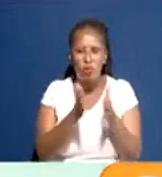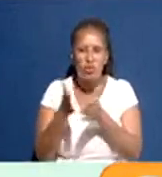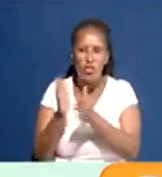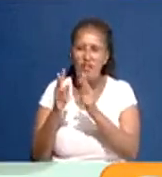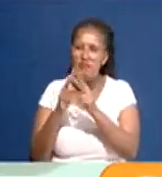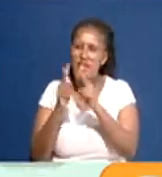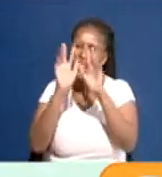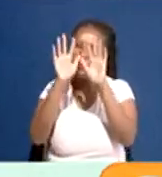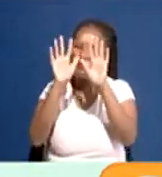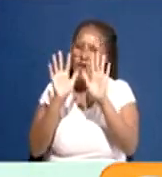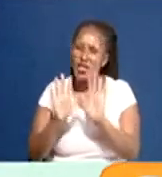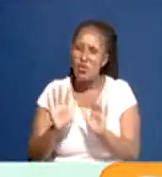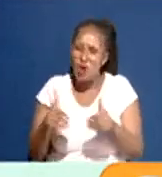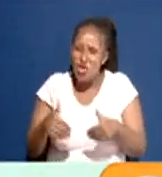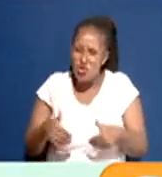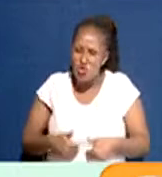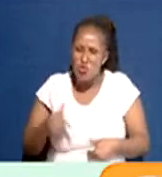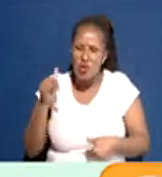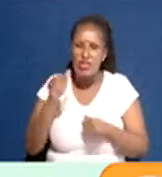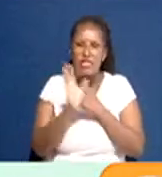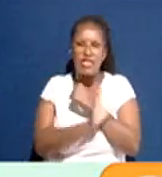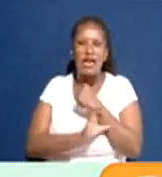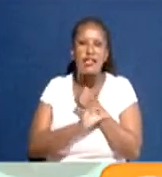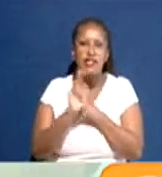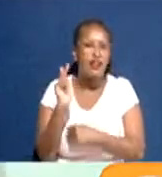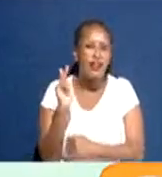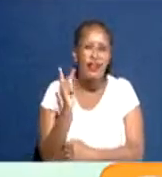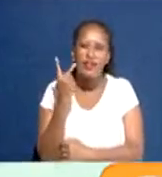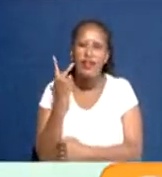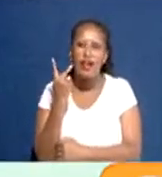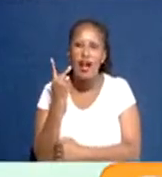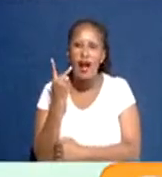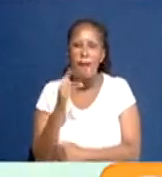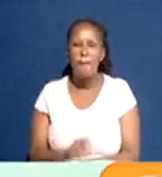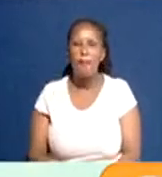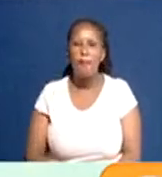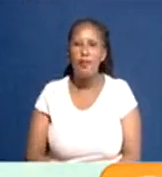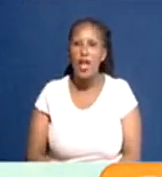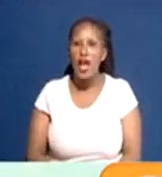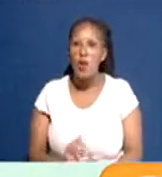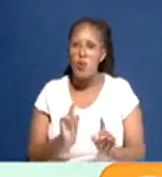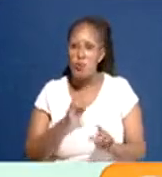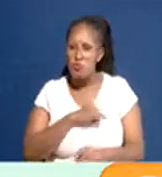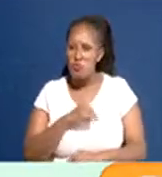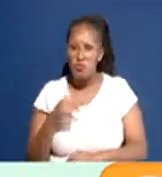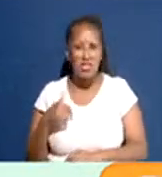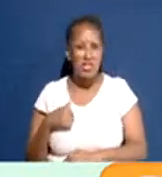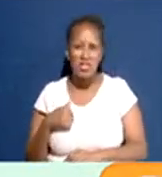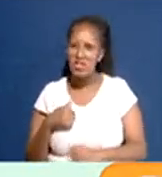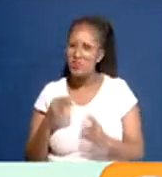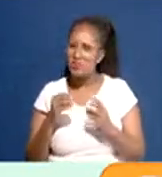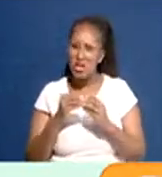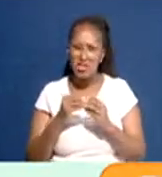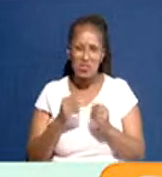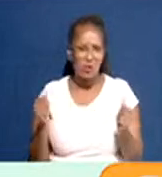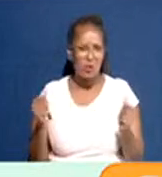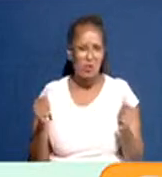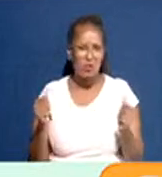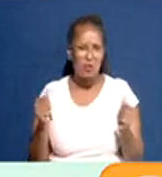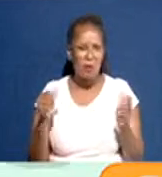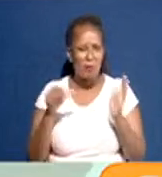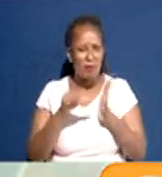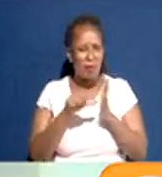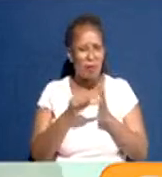kwa vijana wa taifa letu la Kenya. Otherwise, we are not going to solve the